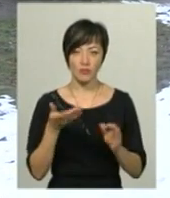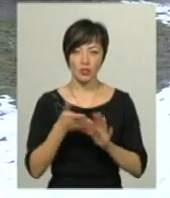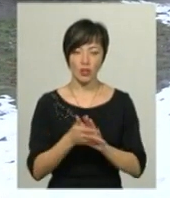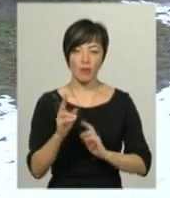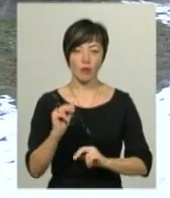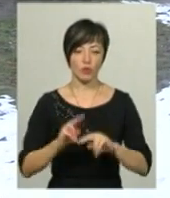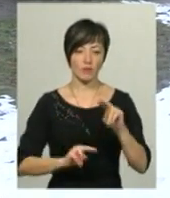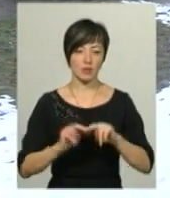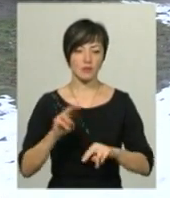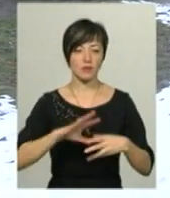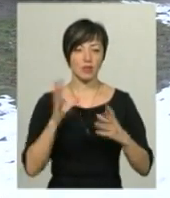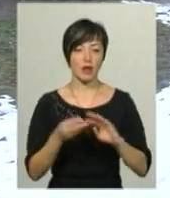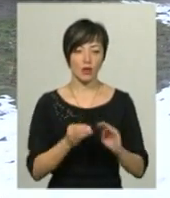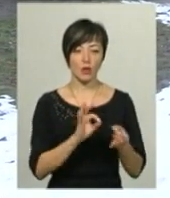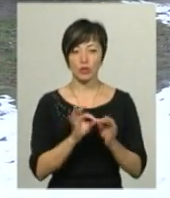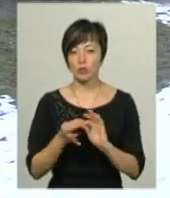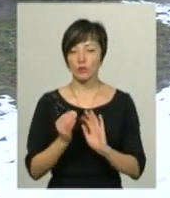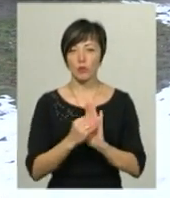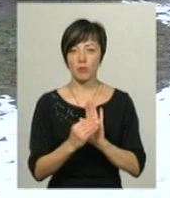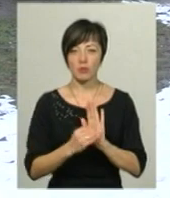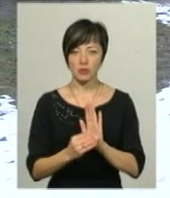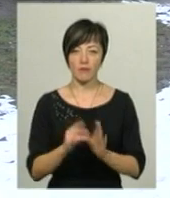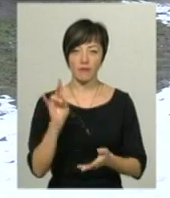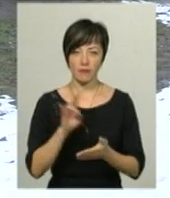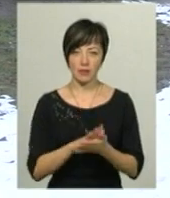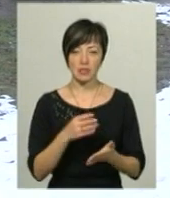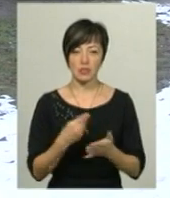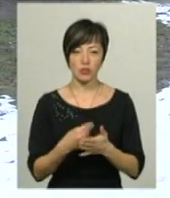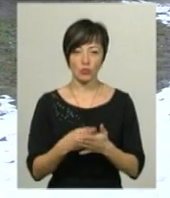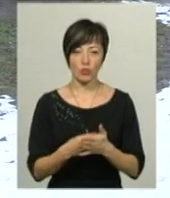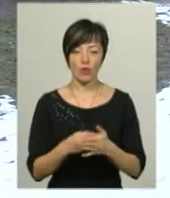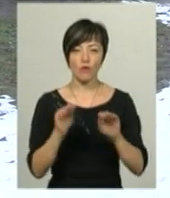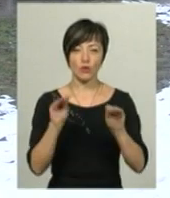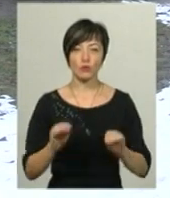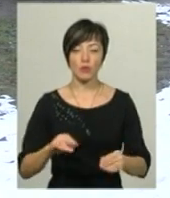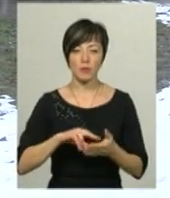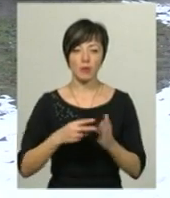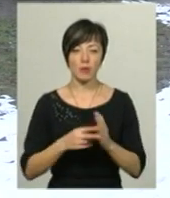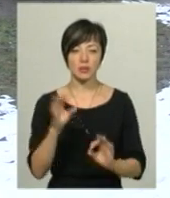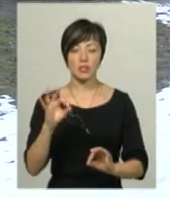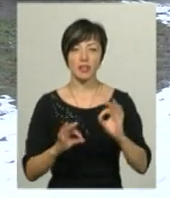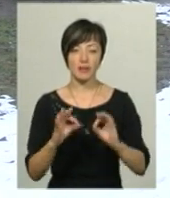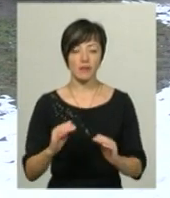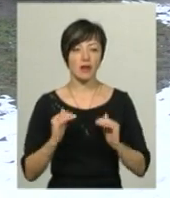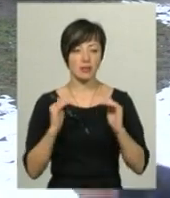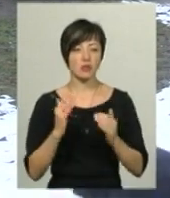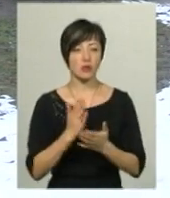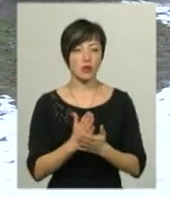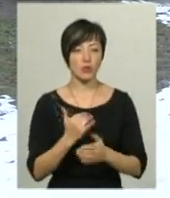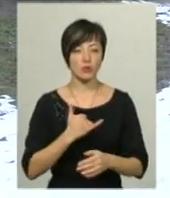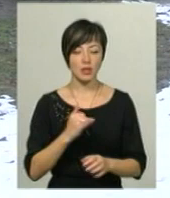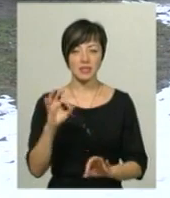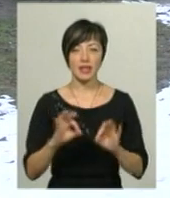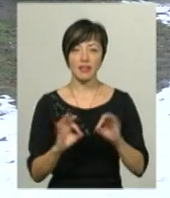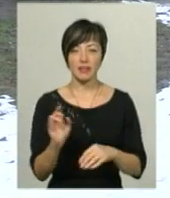на будівництво. Взагалі логічно прописувати тверду ціну і в кошторисі передбачати інфляцію. Є в нас